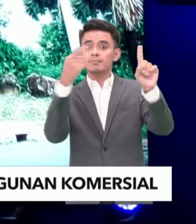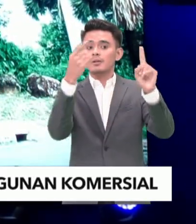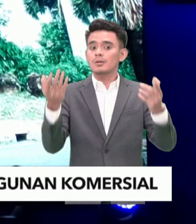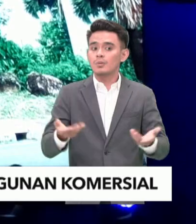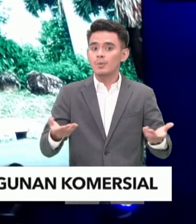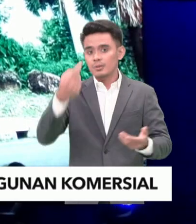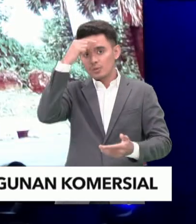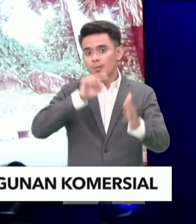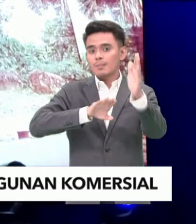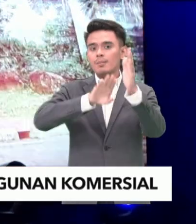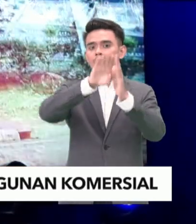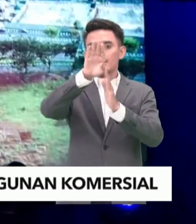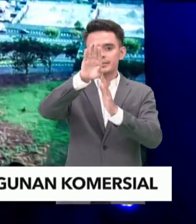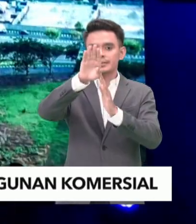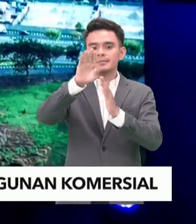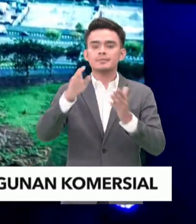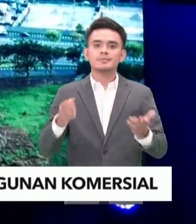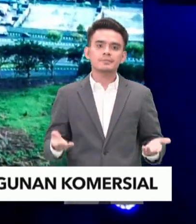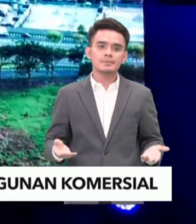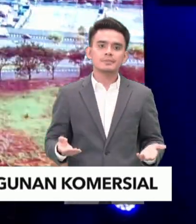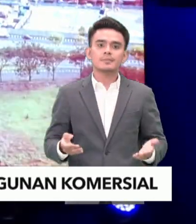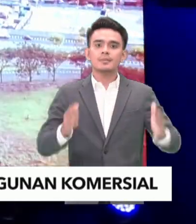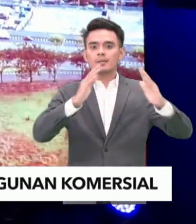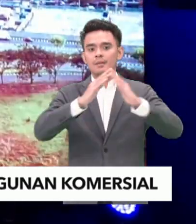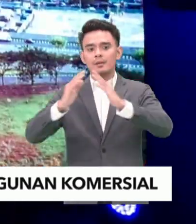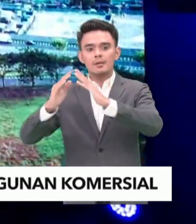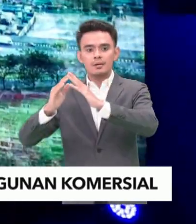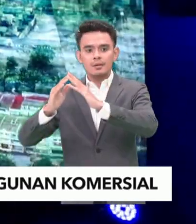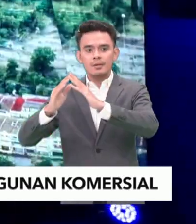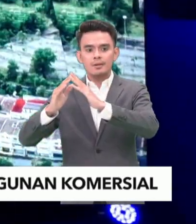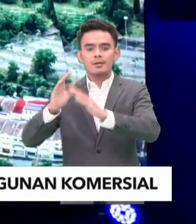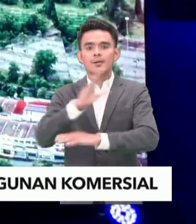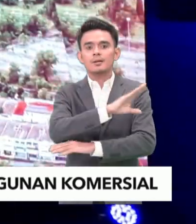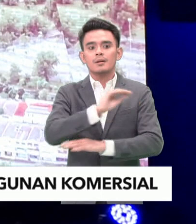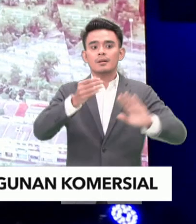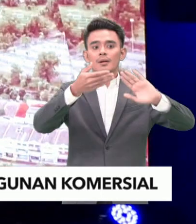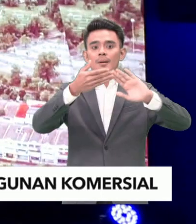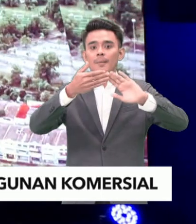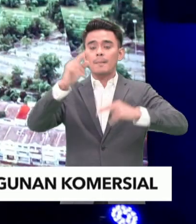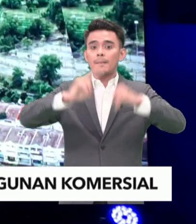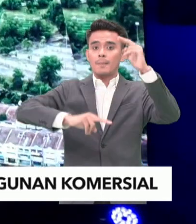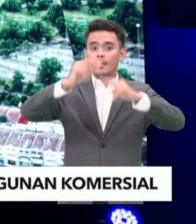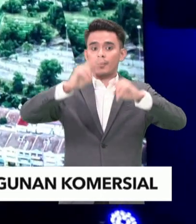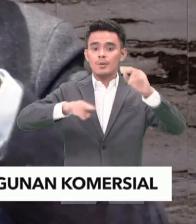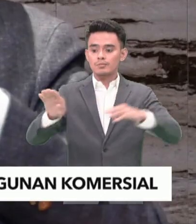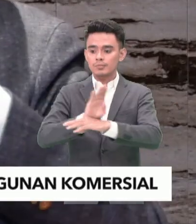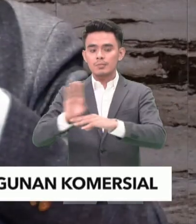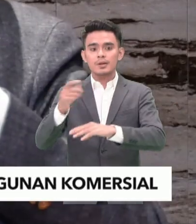membangunkan Apa itu perbankan dan juga bangunan-bangunan agama